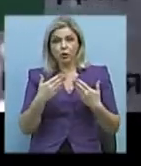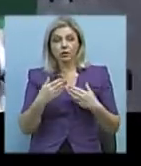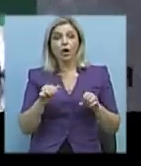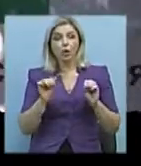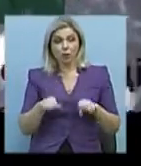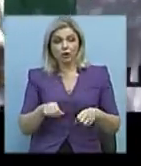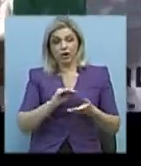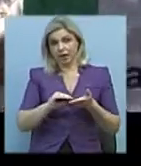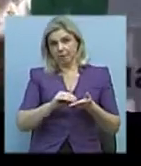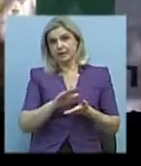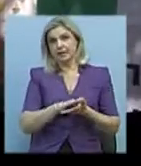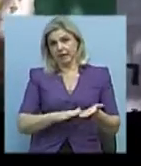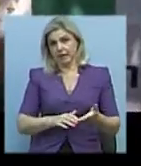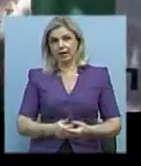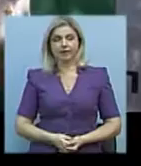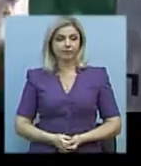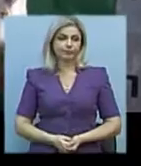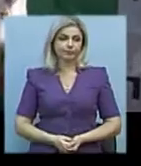заявление?